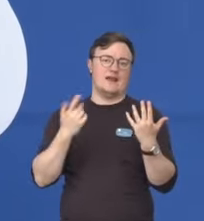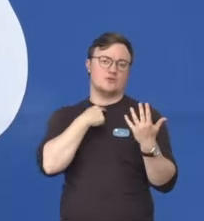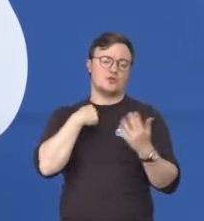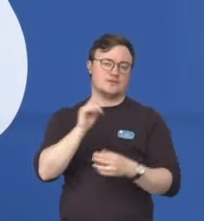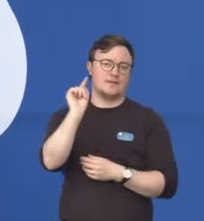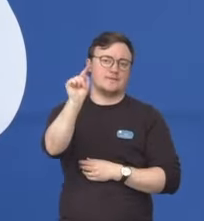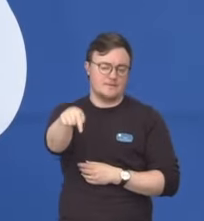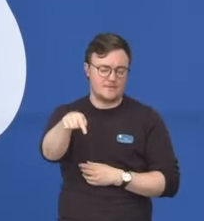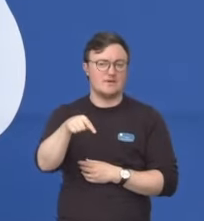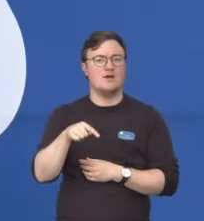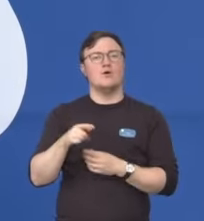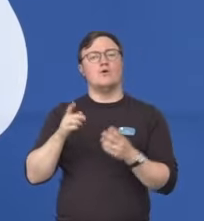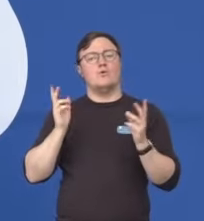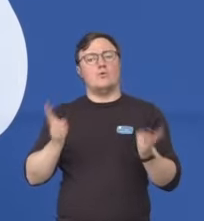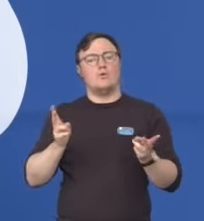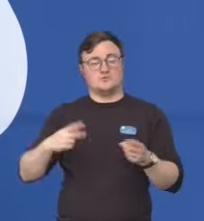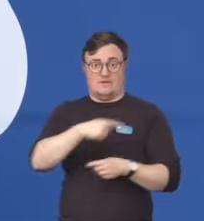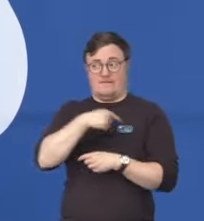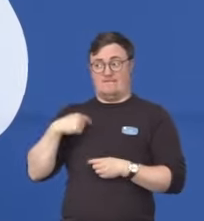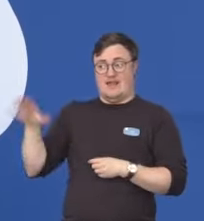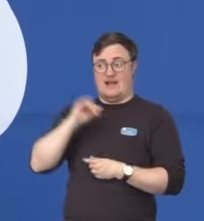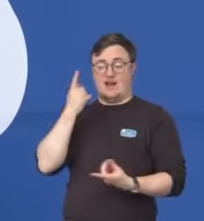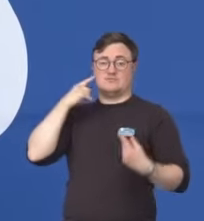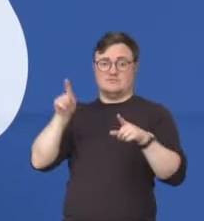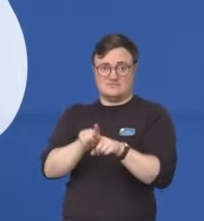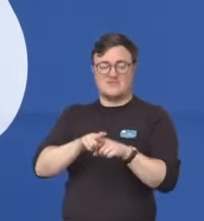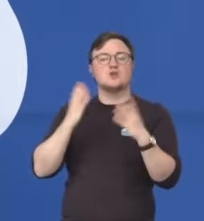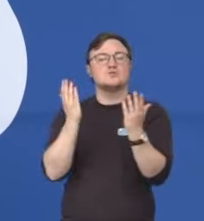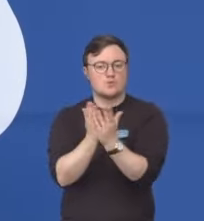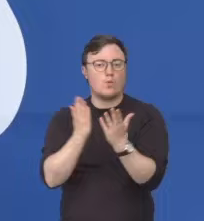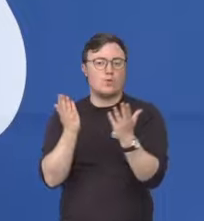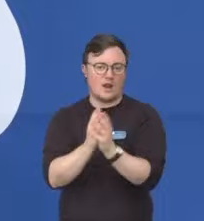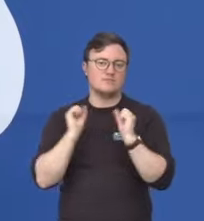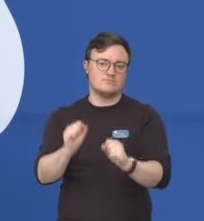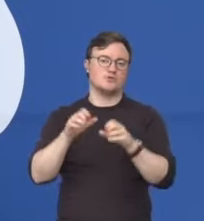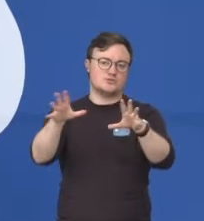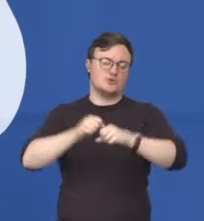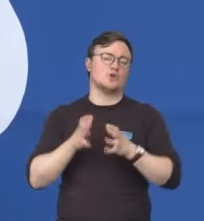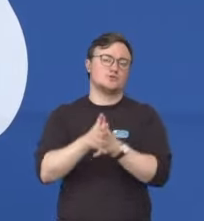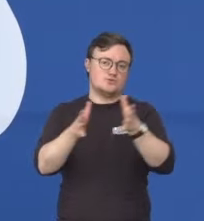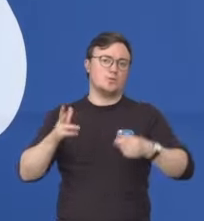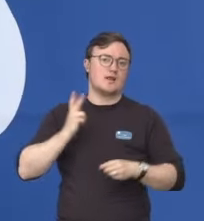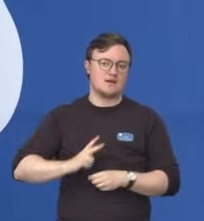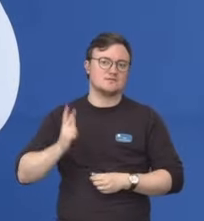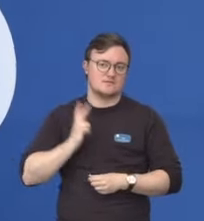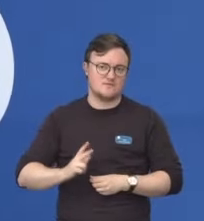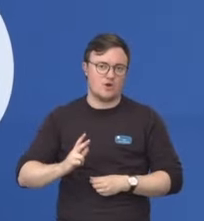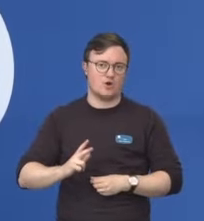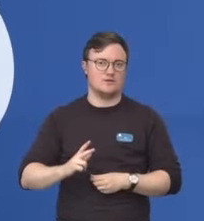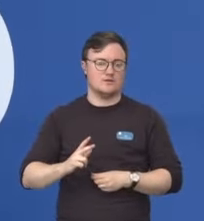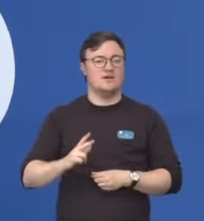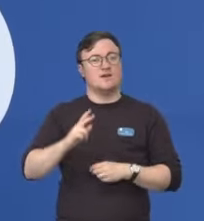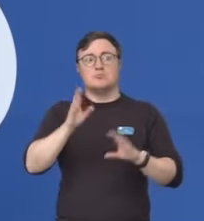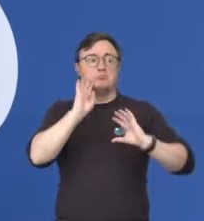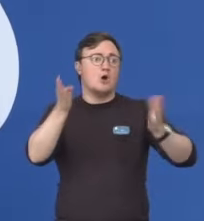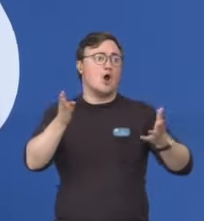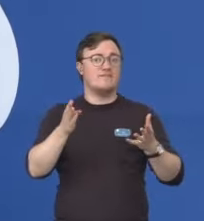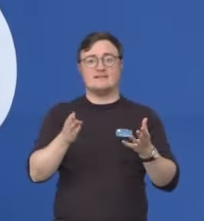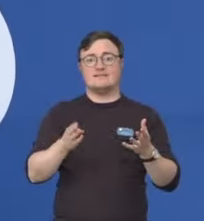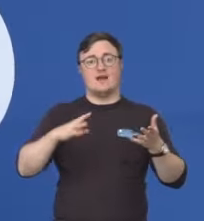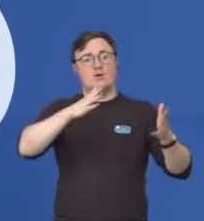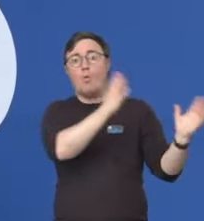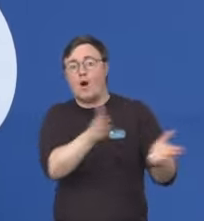det som vi ofta alla här på scenen enas om. Skolorna måste ta ett mycket större ansvar i att vi får komma in. Alltså de behöver inte ens arrangera.